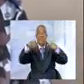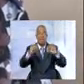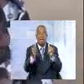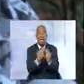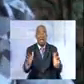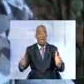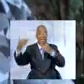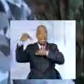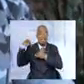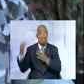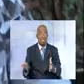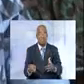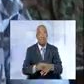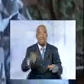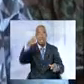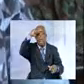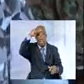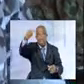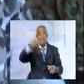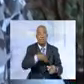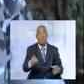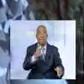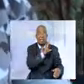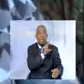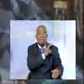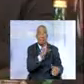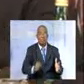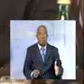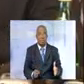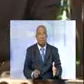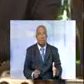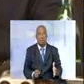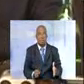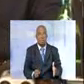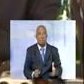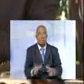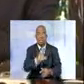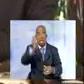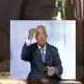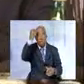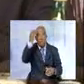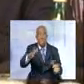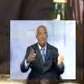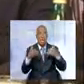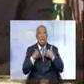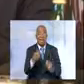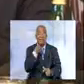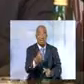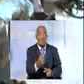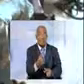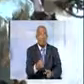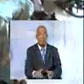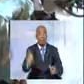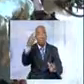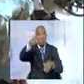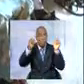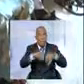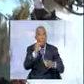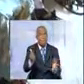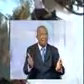la gendarmerie, et l'inspecteur général Bredou Mbia, directeur général de la police. Le ministre a martelé que l'État ne peut accepter que ses